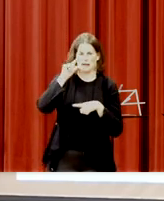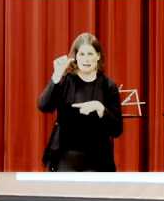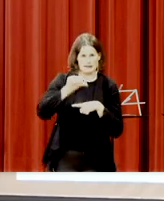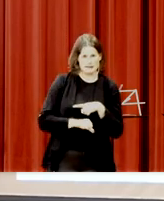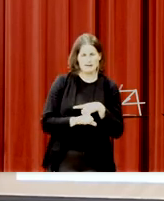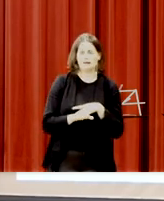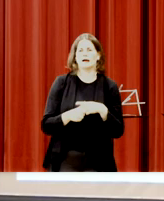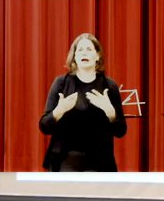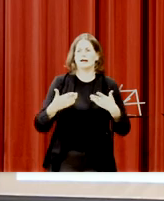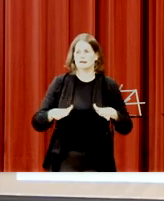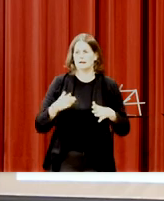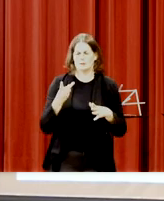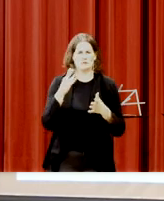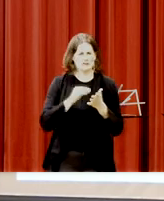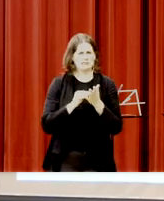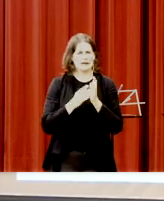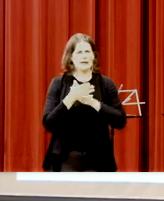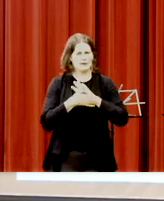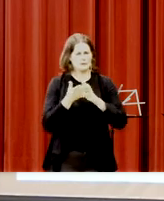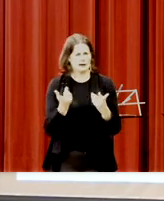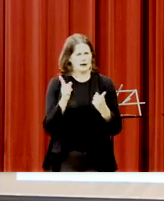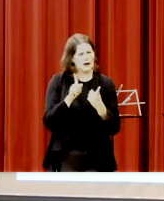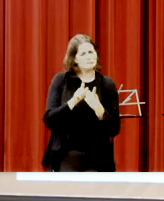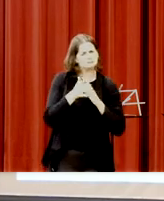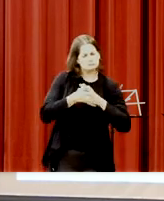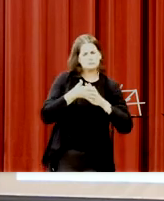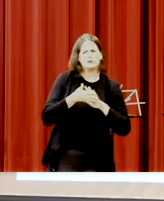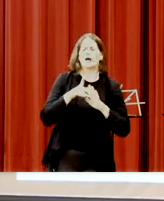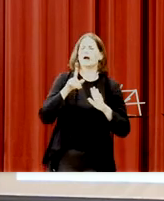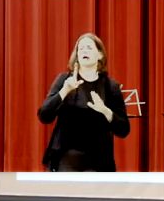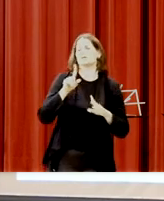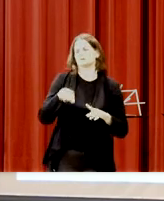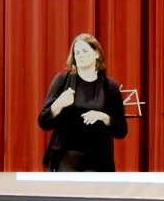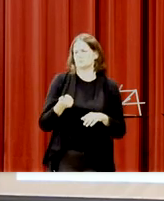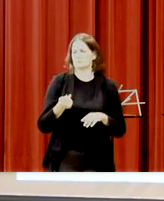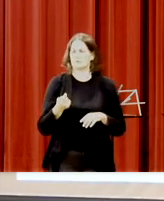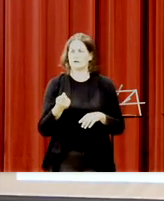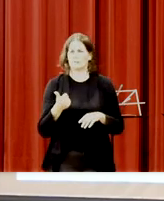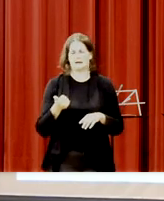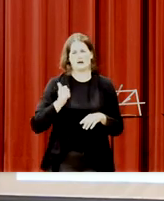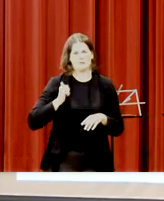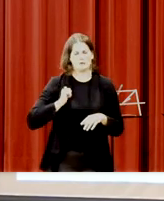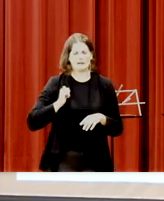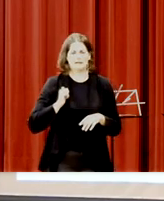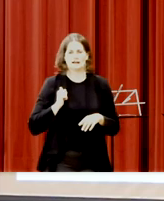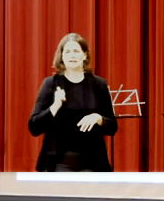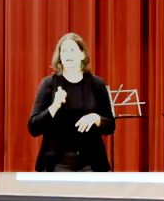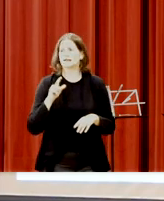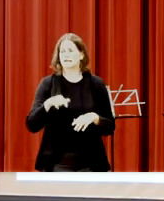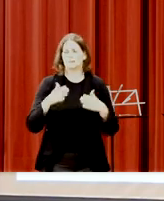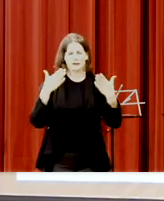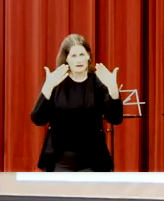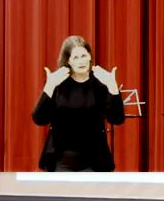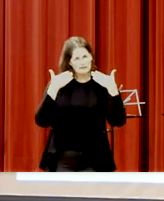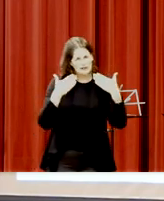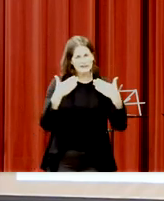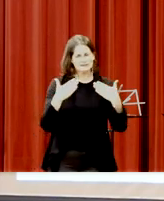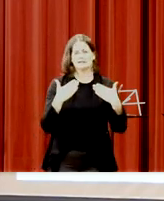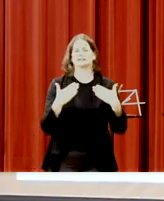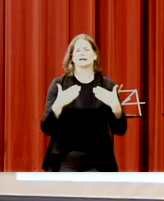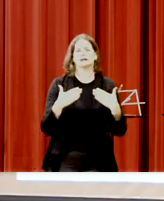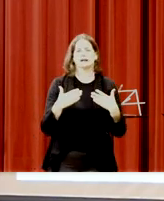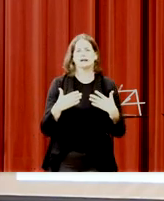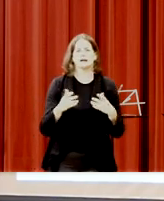volia felicitar-la per aquesta nova responsabilitat. Com també faig aquesta extensiva felicitació a les